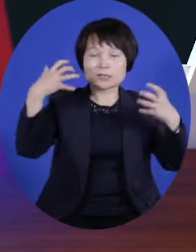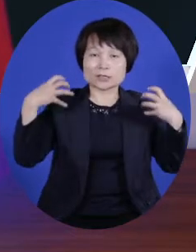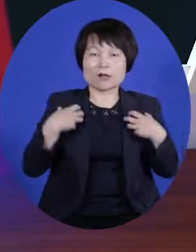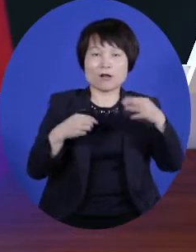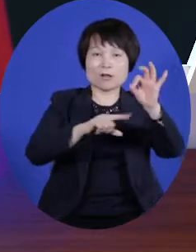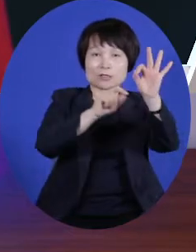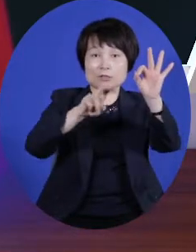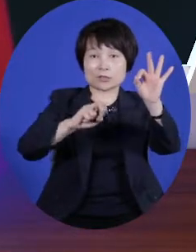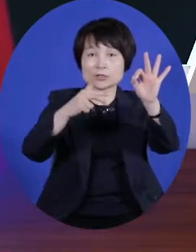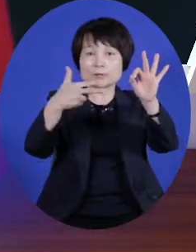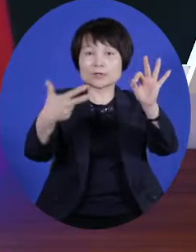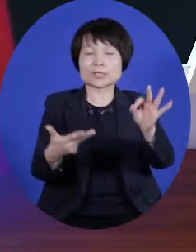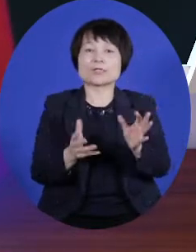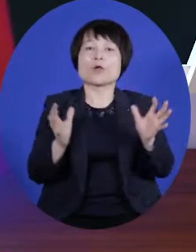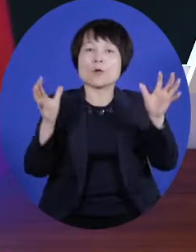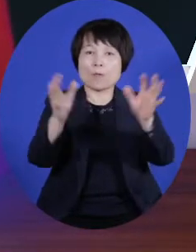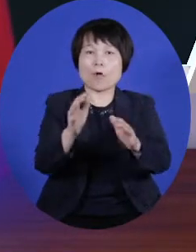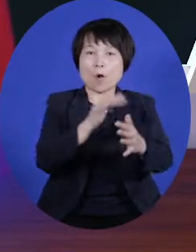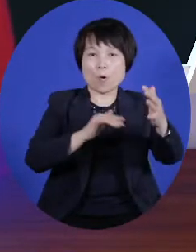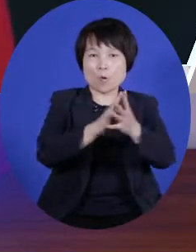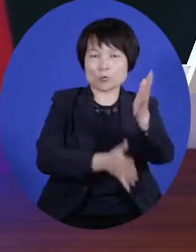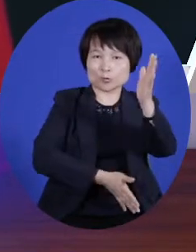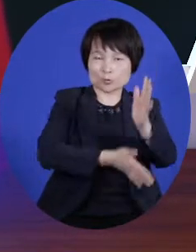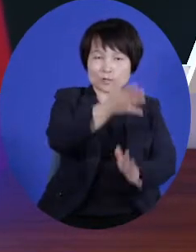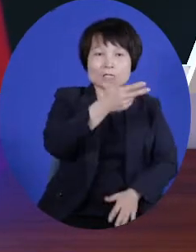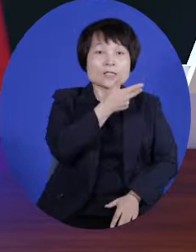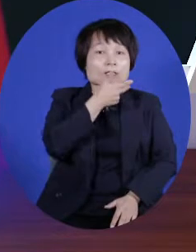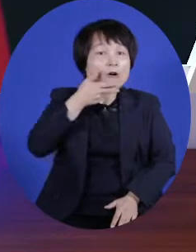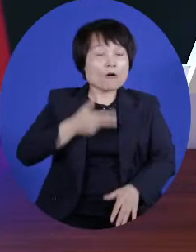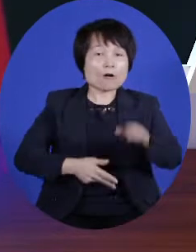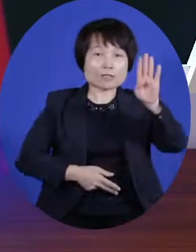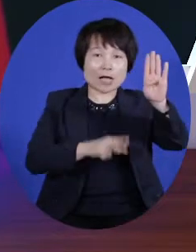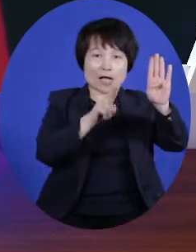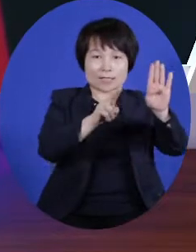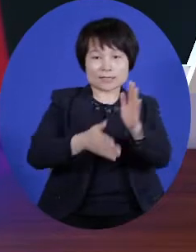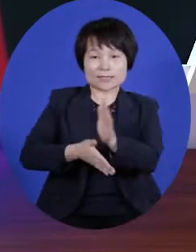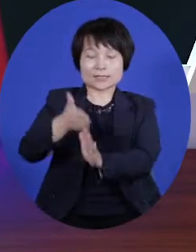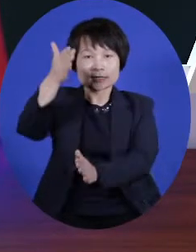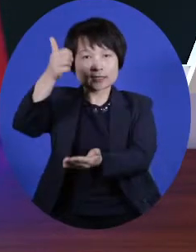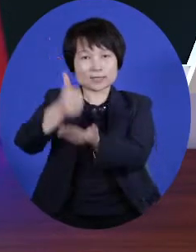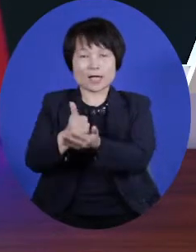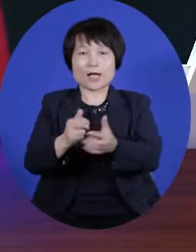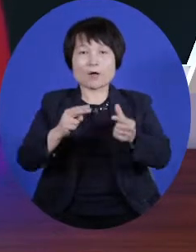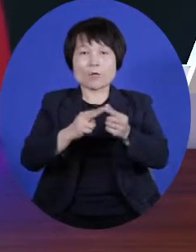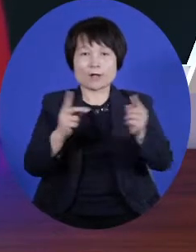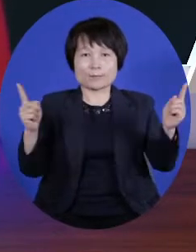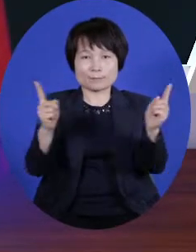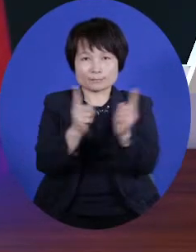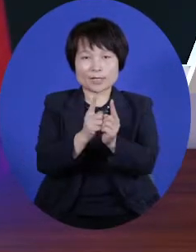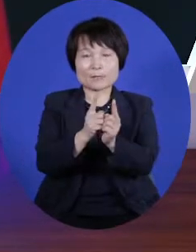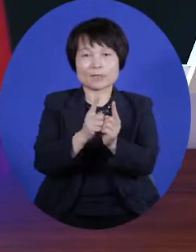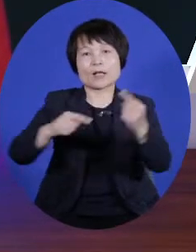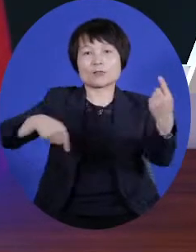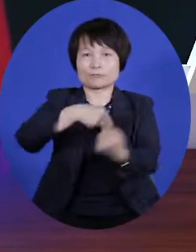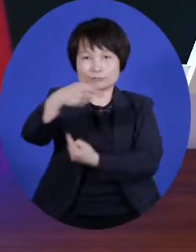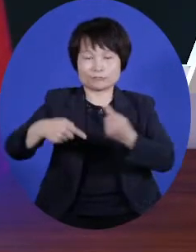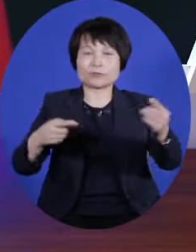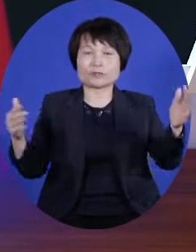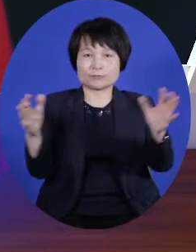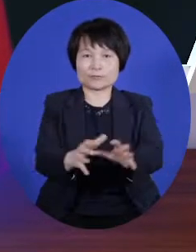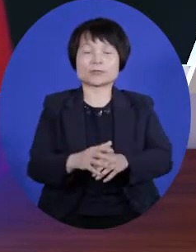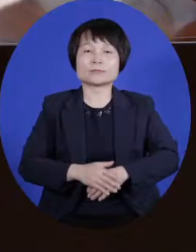광주시는 10월 27일 광주시청소 회의실에서 광주시 4H 연합회와의 행복한 동행, 시장과의 만남의 날을